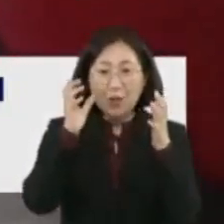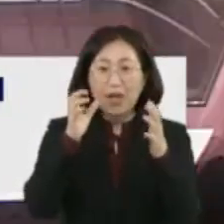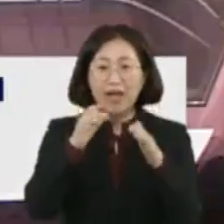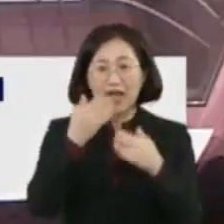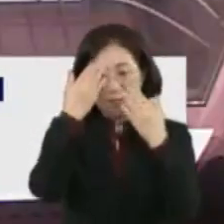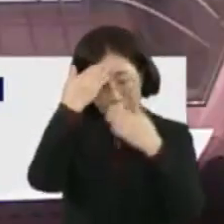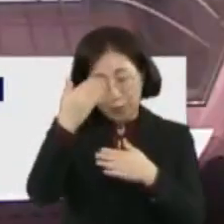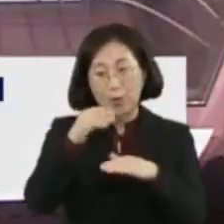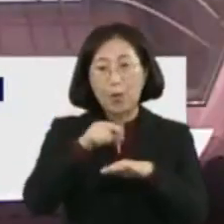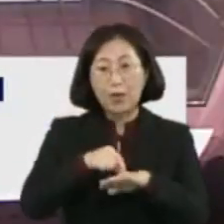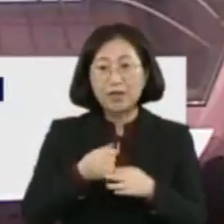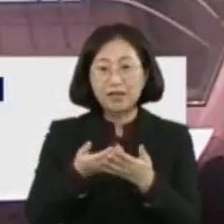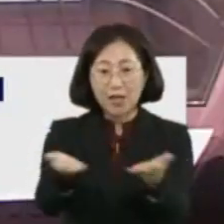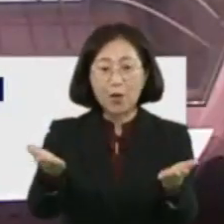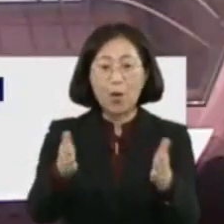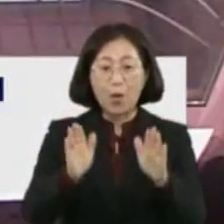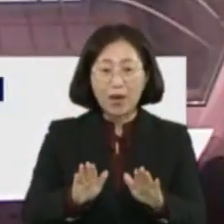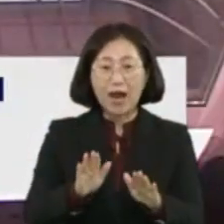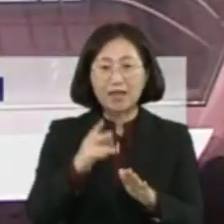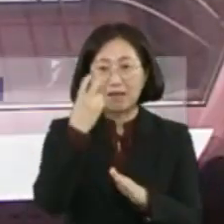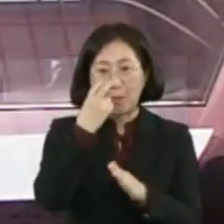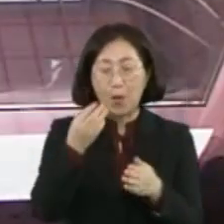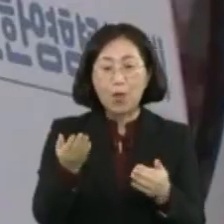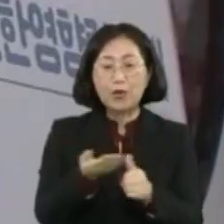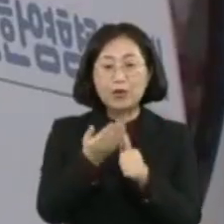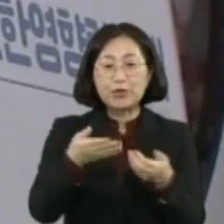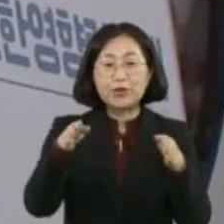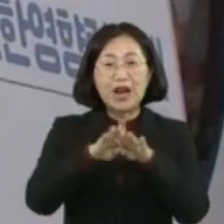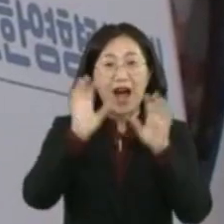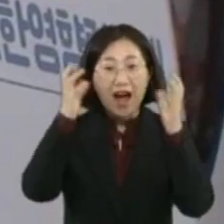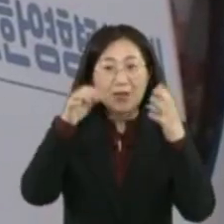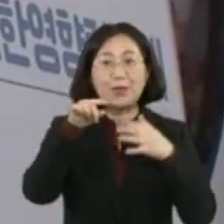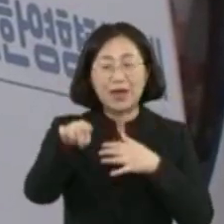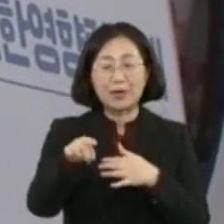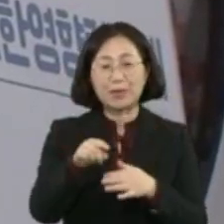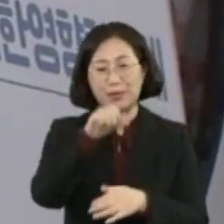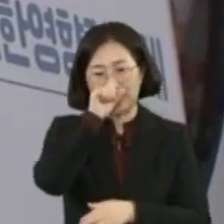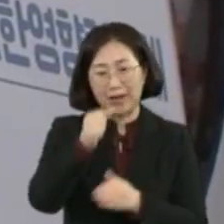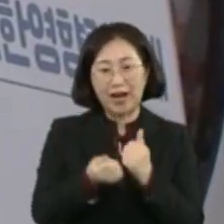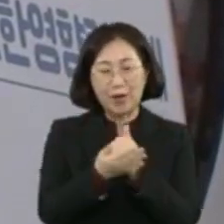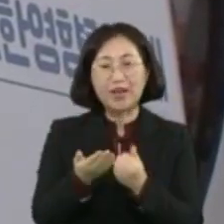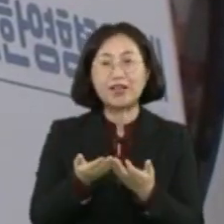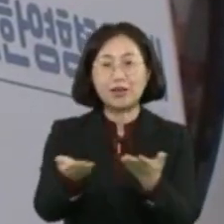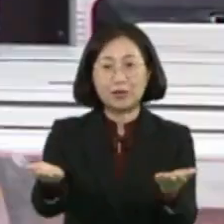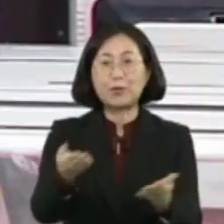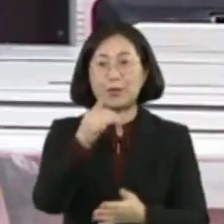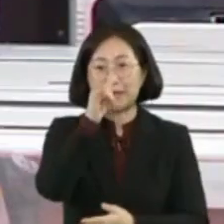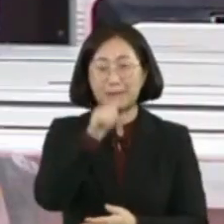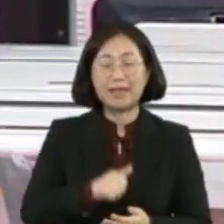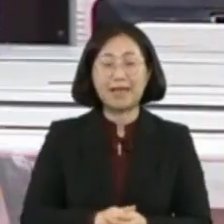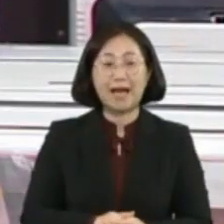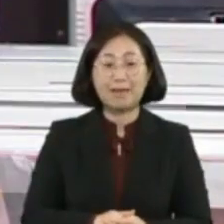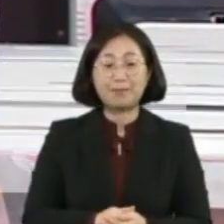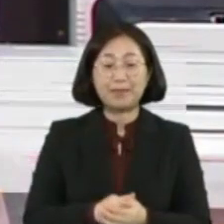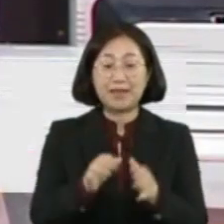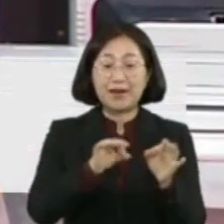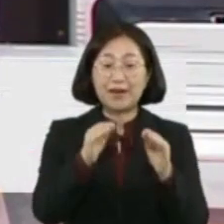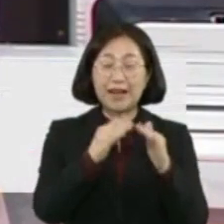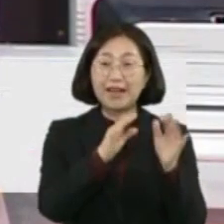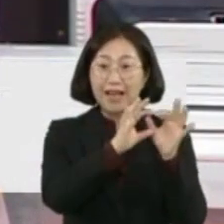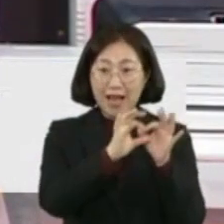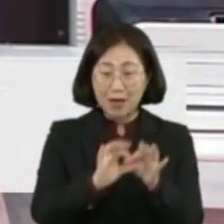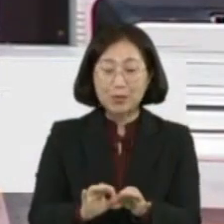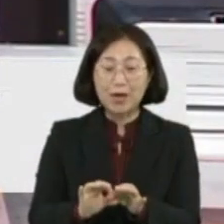고기를 제공하고 올해는 보육시설 아동들에게도 선한 영향력을 전하고 있습니다. 이제 선한 영향력 가게를